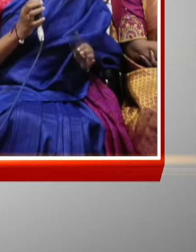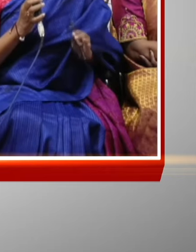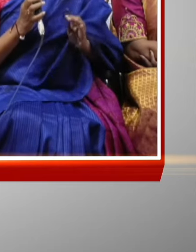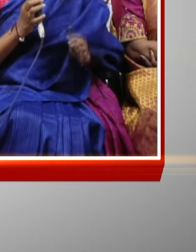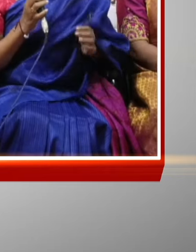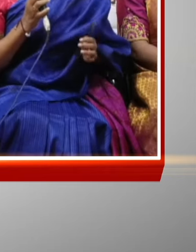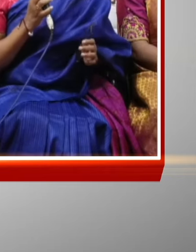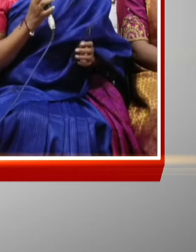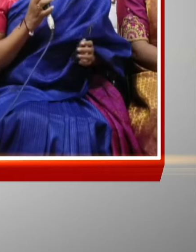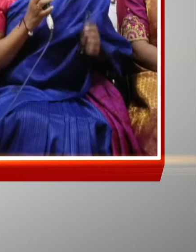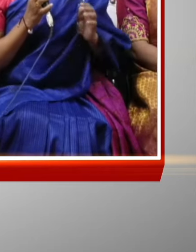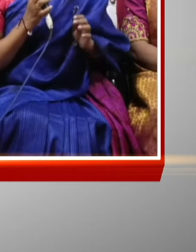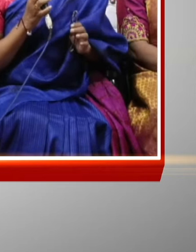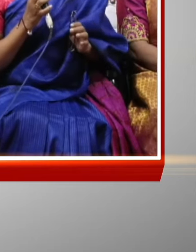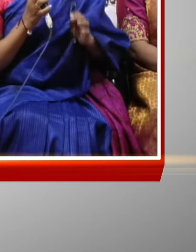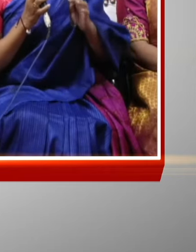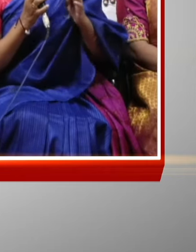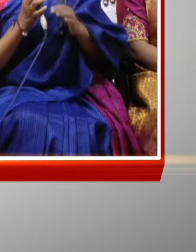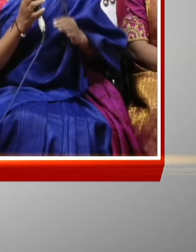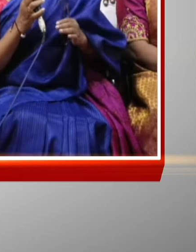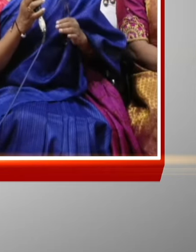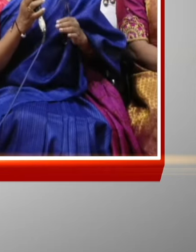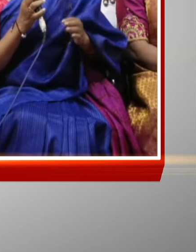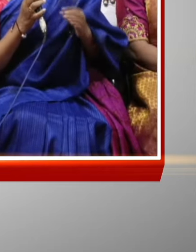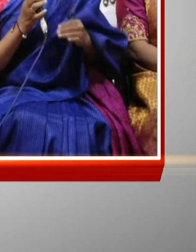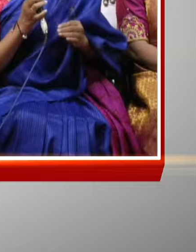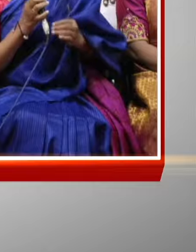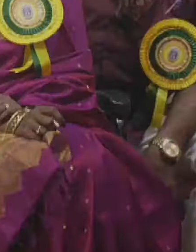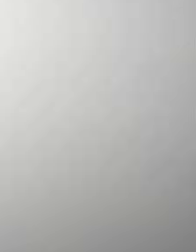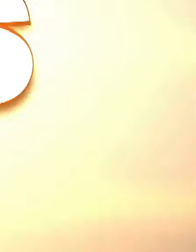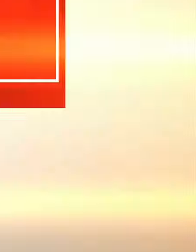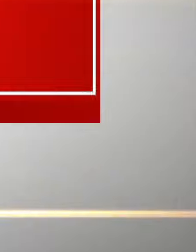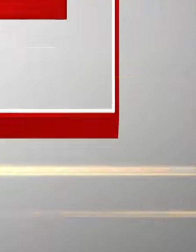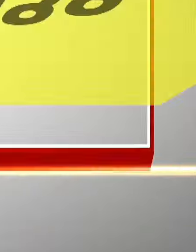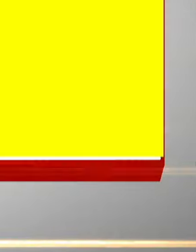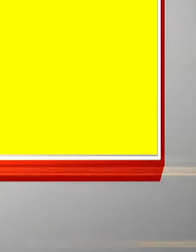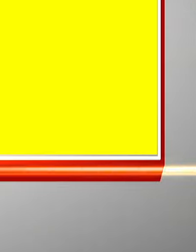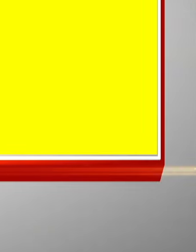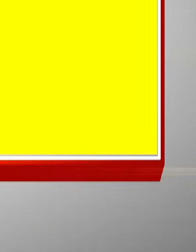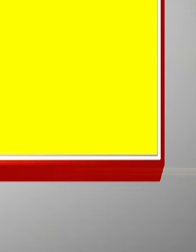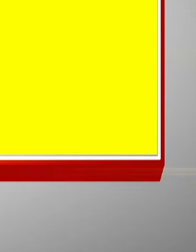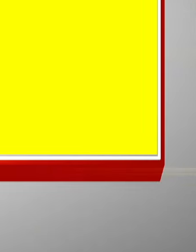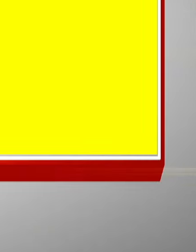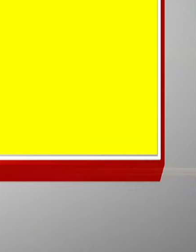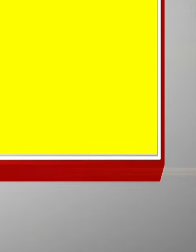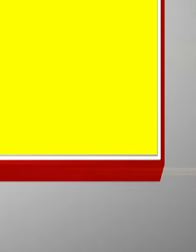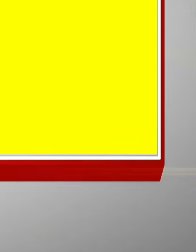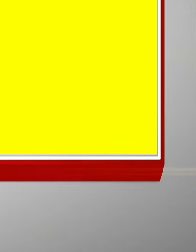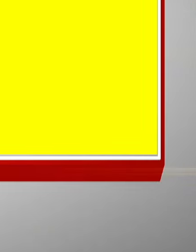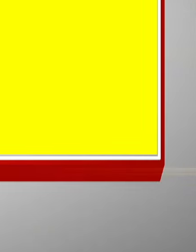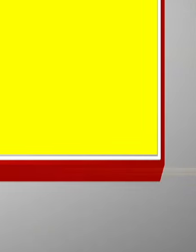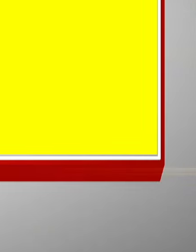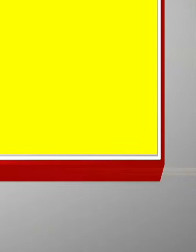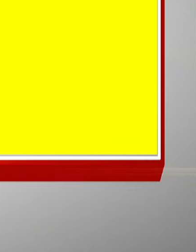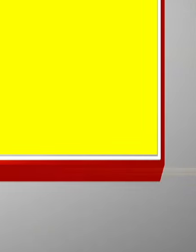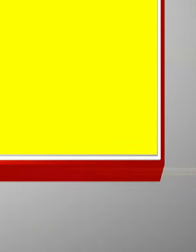പറയുന്നത് 10 തീരുമാനങ്ങളാണ് ഇതുമായി ബന്ധപ്പെട്ട് ഇന്നത്തെ യോഗത്തിൽ എടുത്തിരിക്കുന്നത്. അതിൽ ഏറ്റവും പ്രധാനപ്പെട്ടത് ഇത് തന്നെയാണ്. ഈ സമിതി കൃത്യമായി തന്നെ മുൻപോട്ട് കൊണ്ടുപോവുക